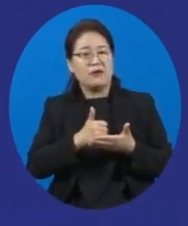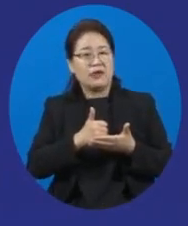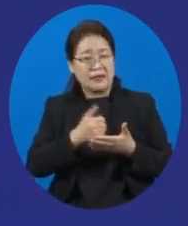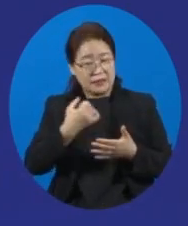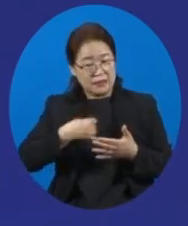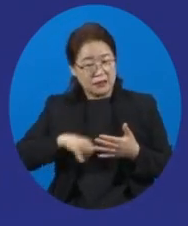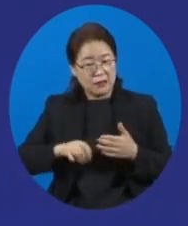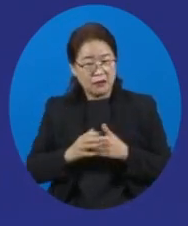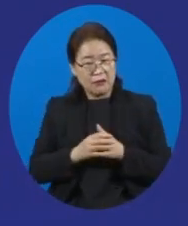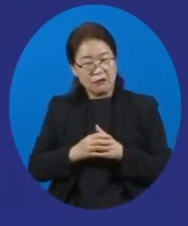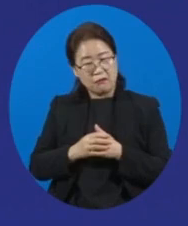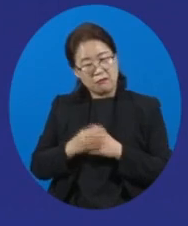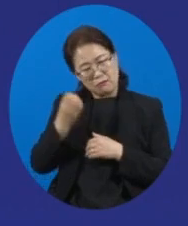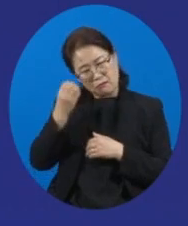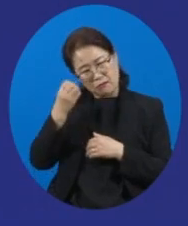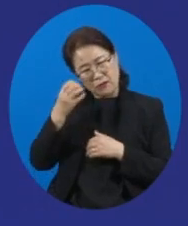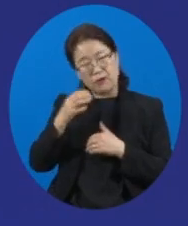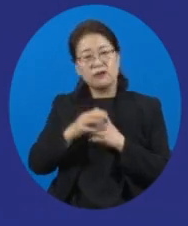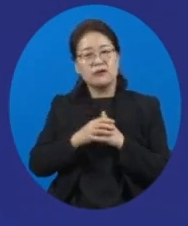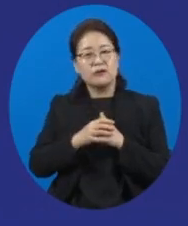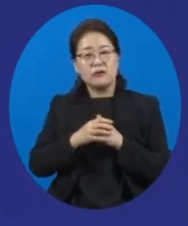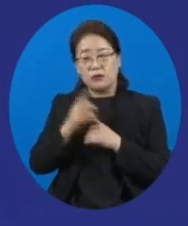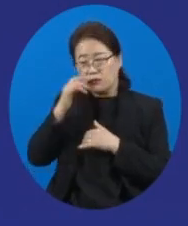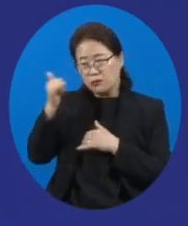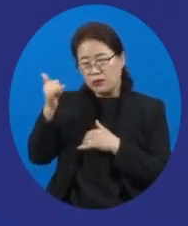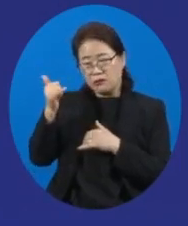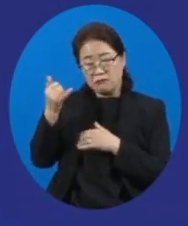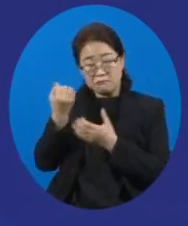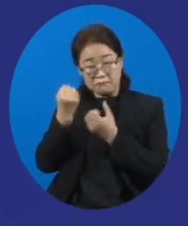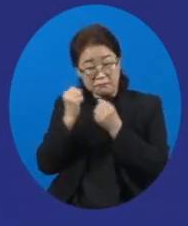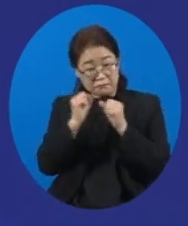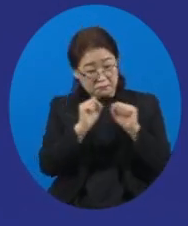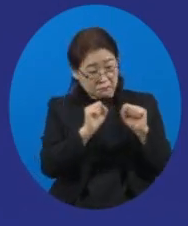자녀가 어인 일인지 부모의 얼굴을 피하여